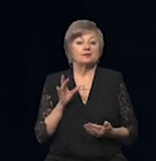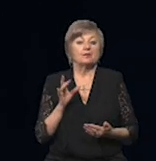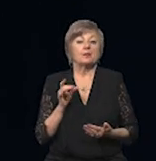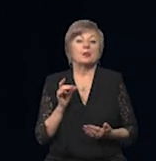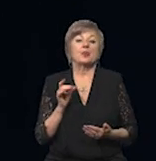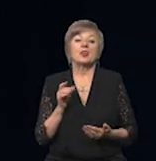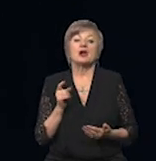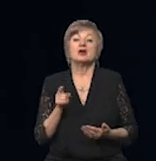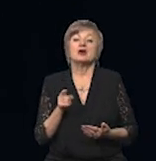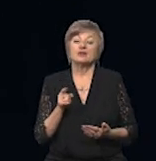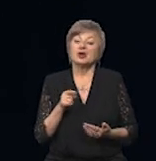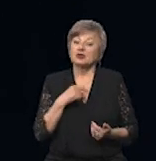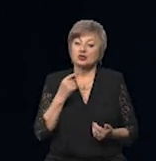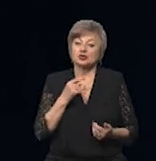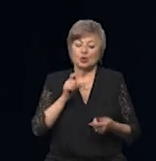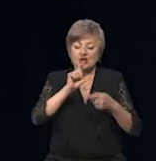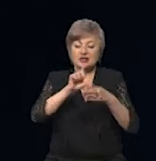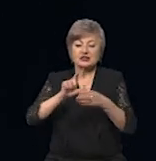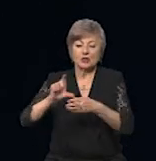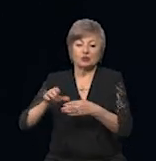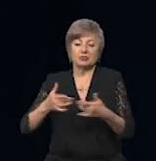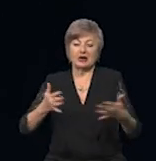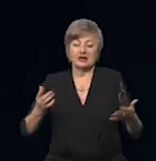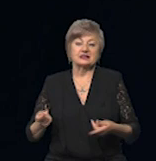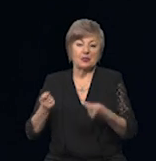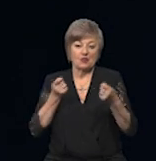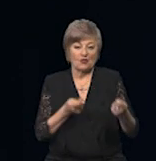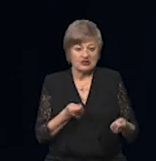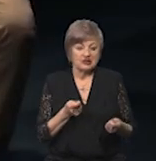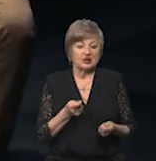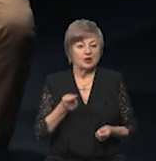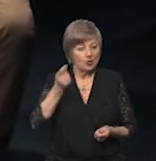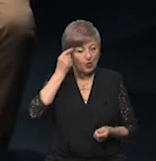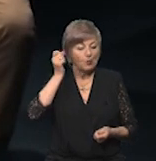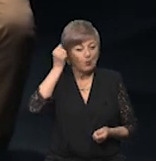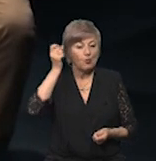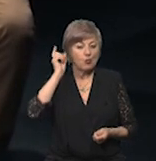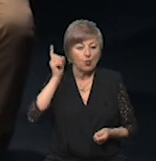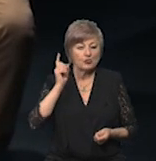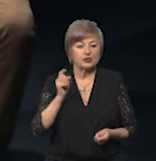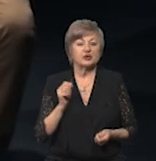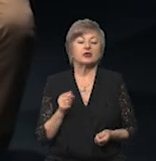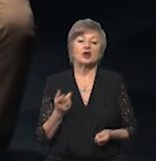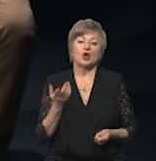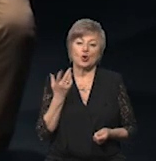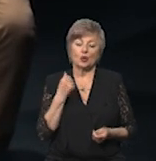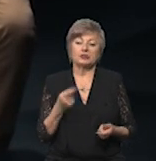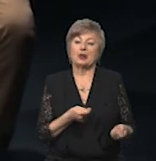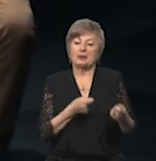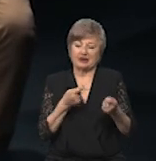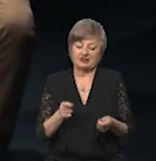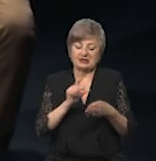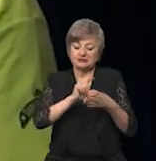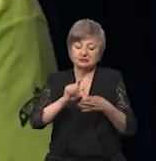500 експонатів, масок, статуеток в цій виставці. Пам'ятаєте, коли започаткували саме цю колекцію, яка була